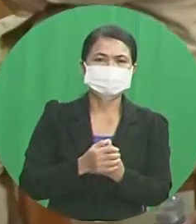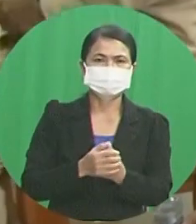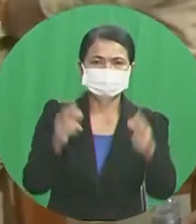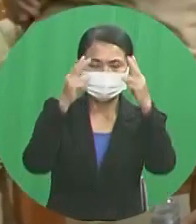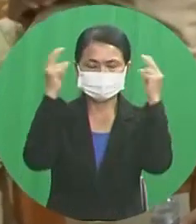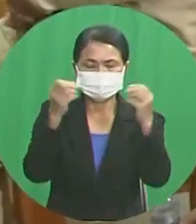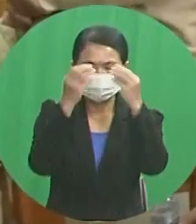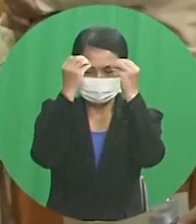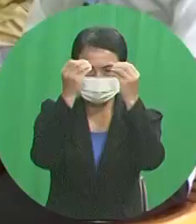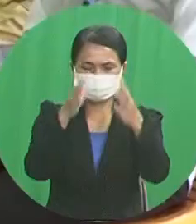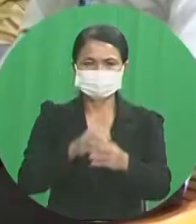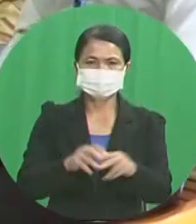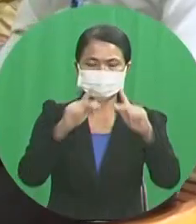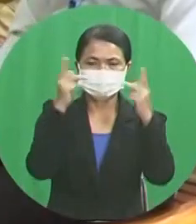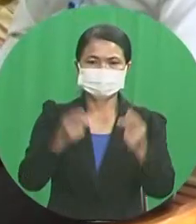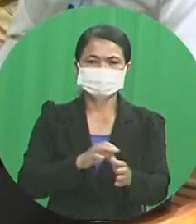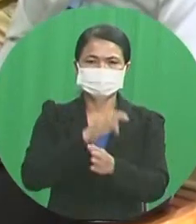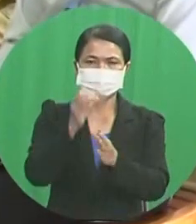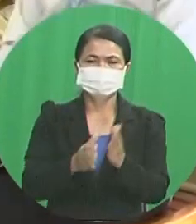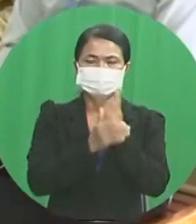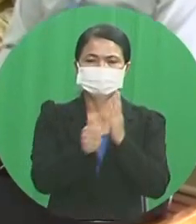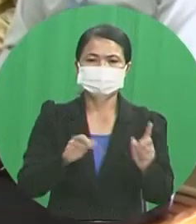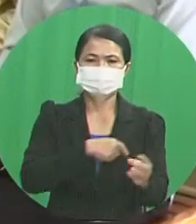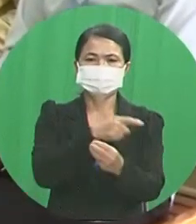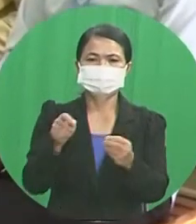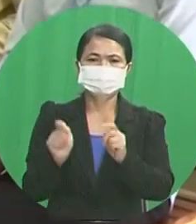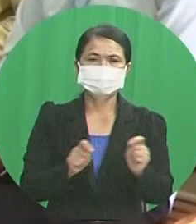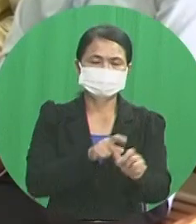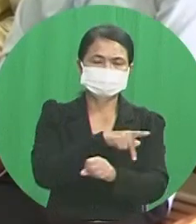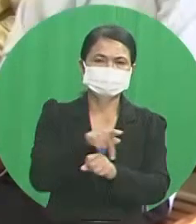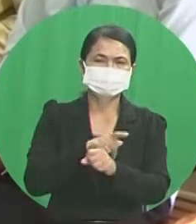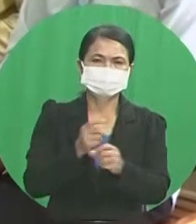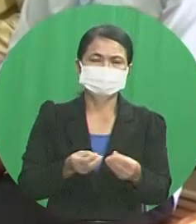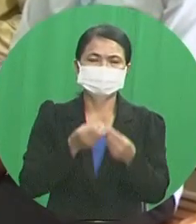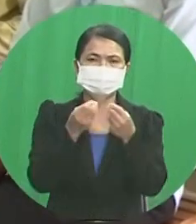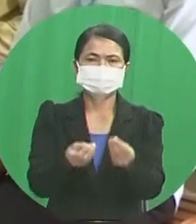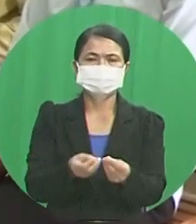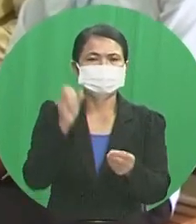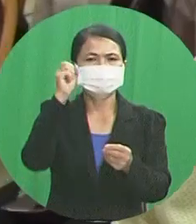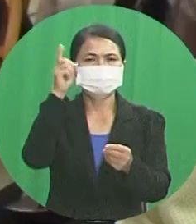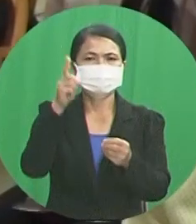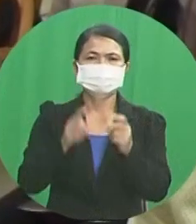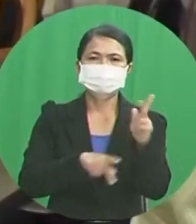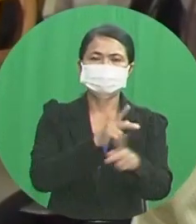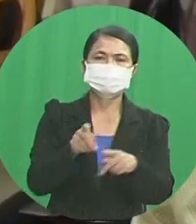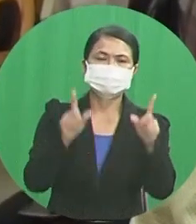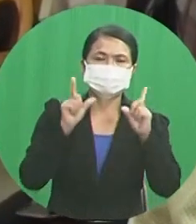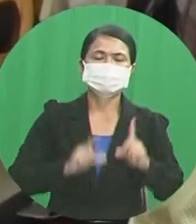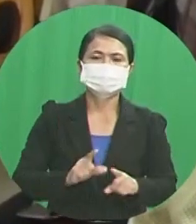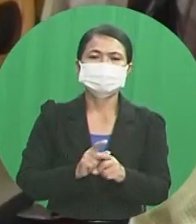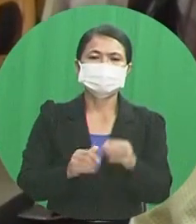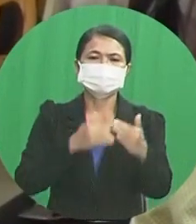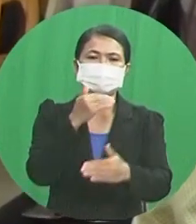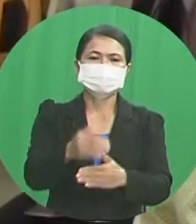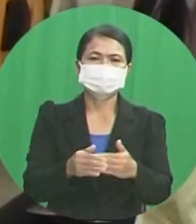ន្ត្រីព័ត៌មាននិងមន្ទីរវិស័យជំនាញជំវិញរដ្ឋបាលខេត្តដើម្បីផ្ដល់ការយល់ដឹងដល់សាធារណជនឈាន